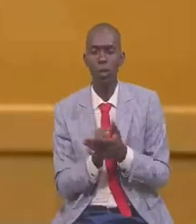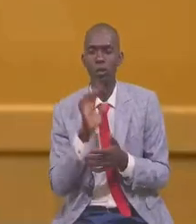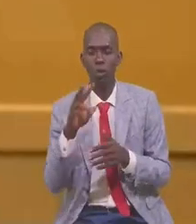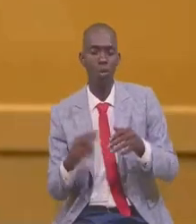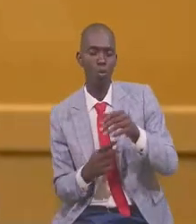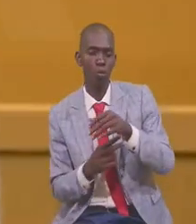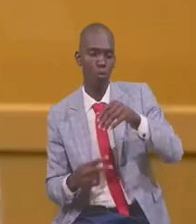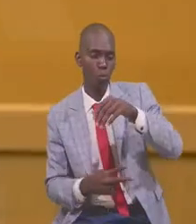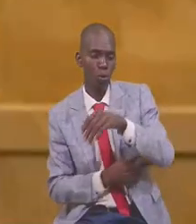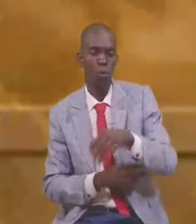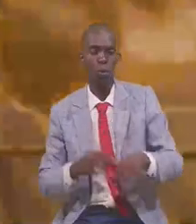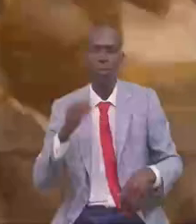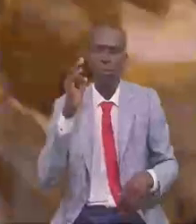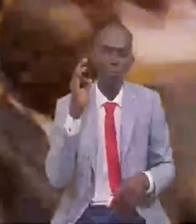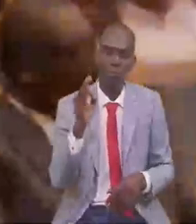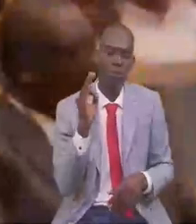sur son pont?